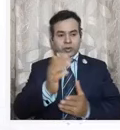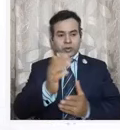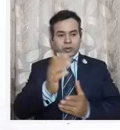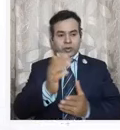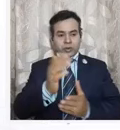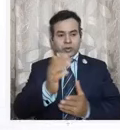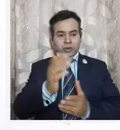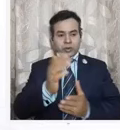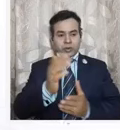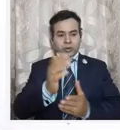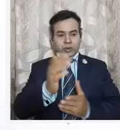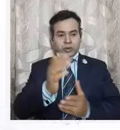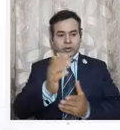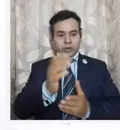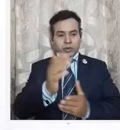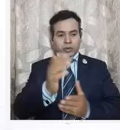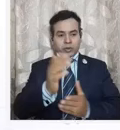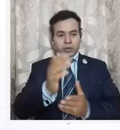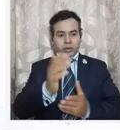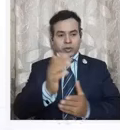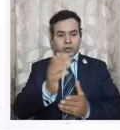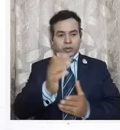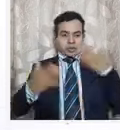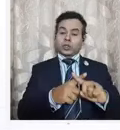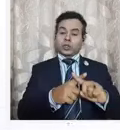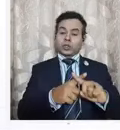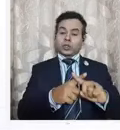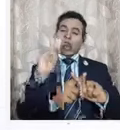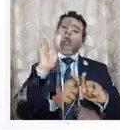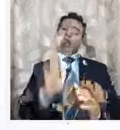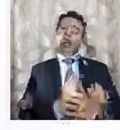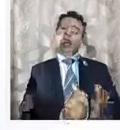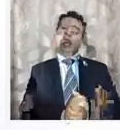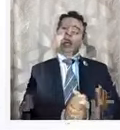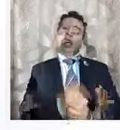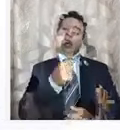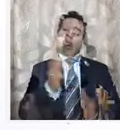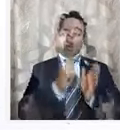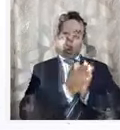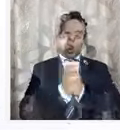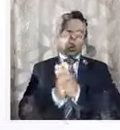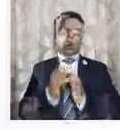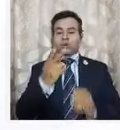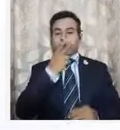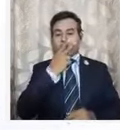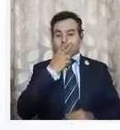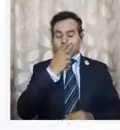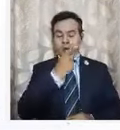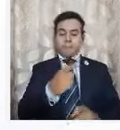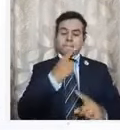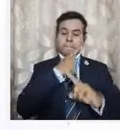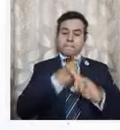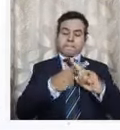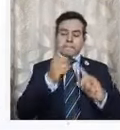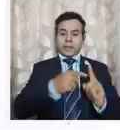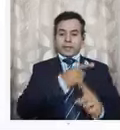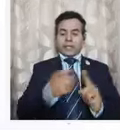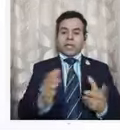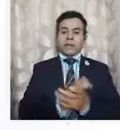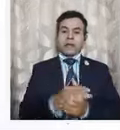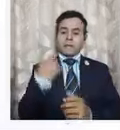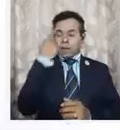ত্যাগ করুন এবং অবশ্যই জনসমাবেশ এড়িয়ে চলা। রাস্তাঘাটে অনেক জায়গায় দেখা